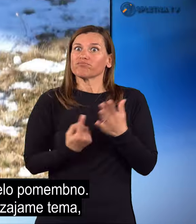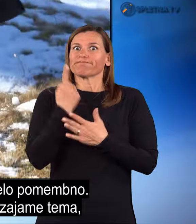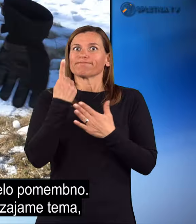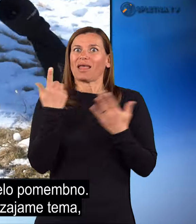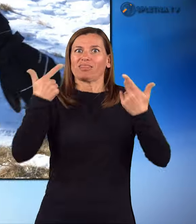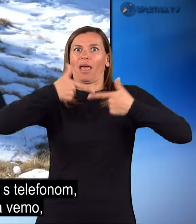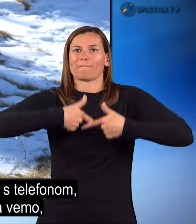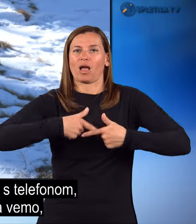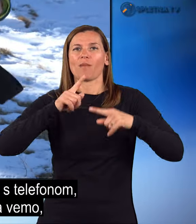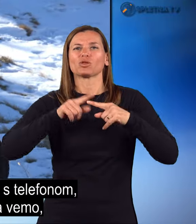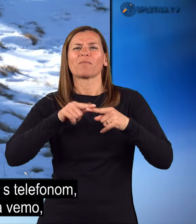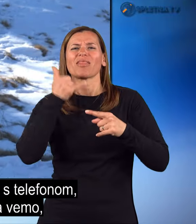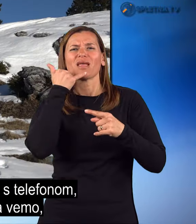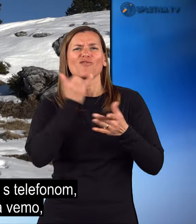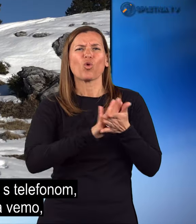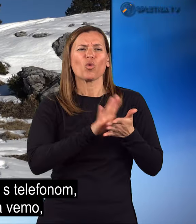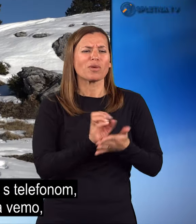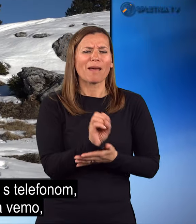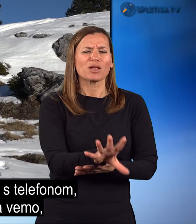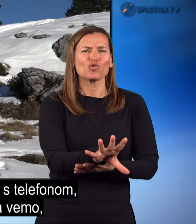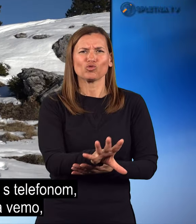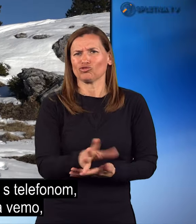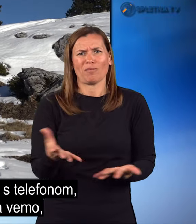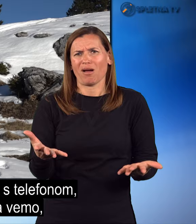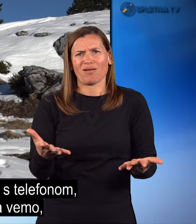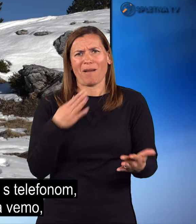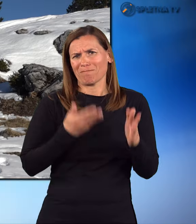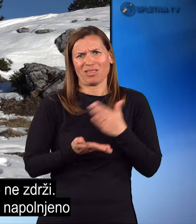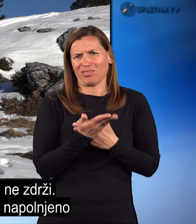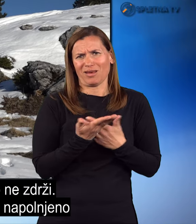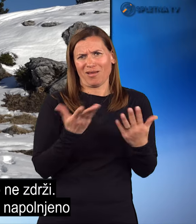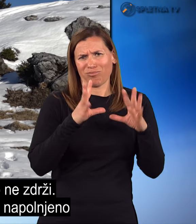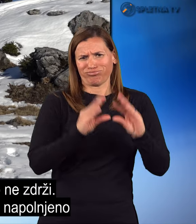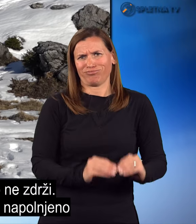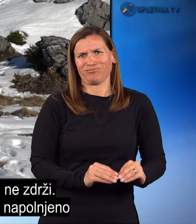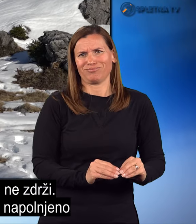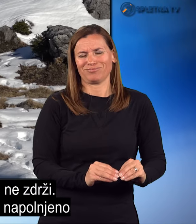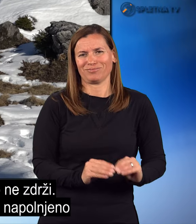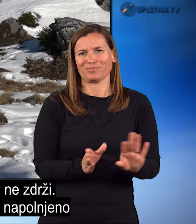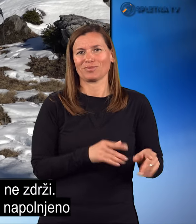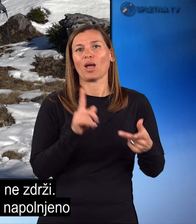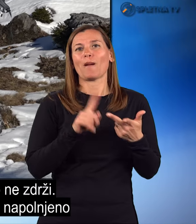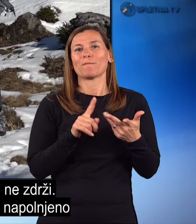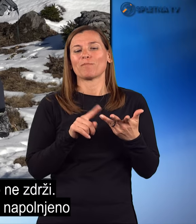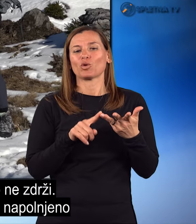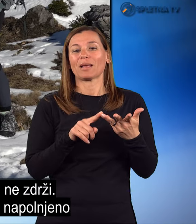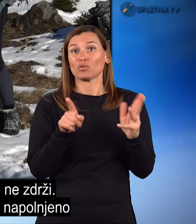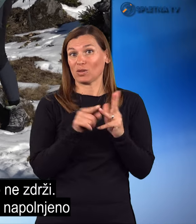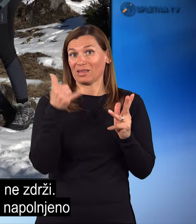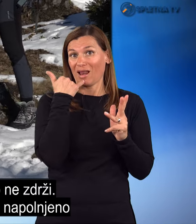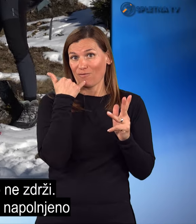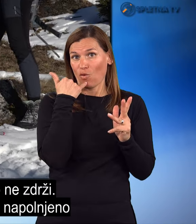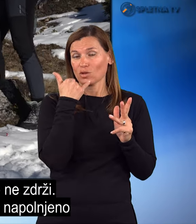ujame tema in si potem svetimo s pametnim telefonom, za katerega pa vemo, da baterija dolgo ne zdrži. Potem